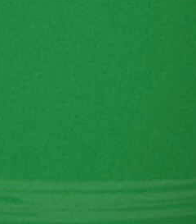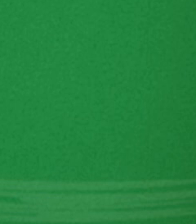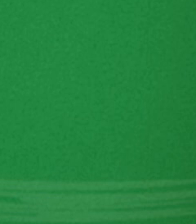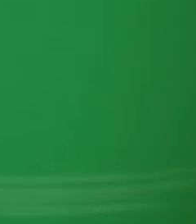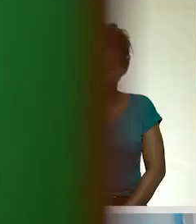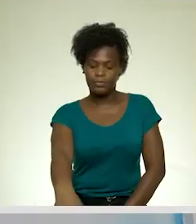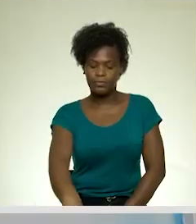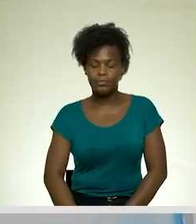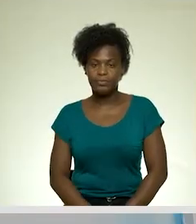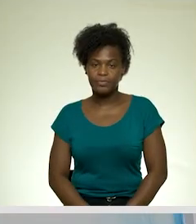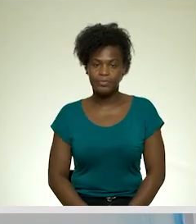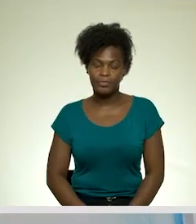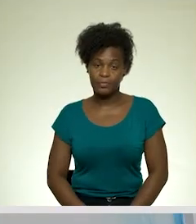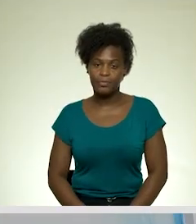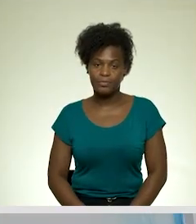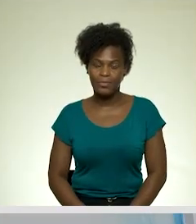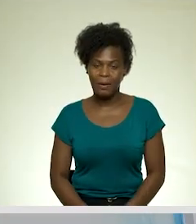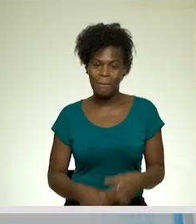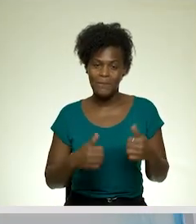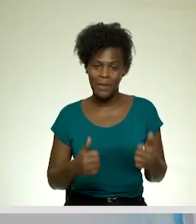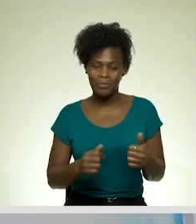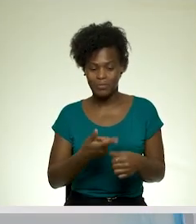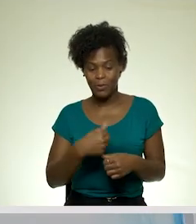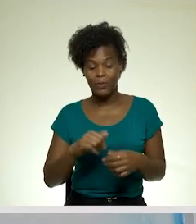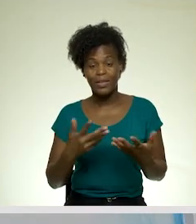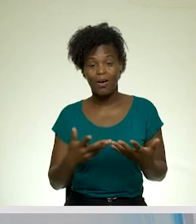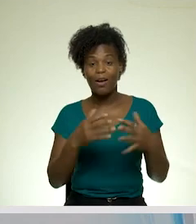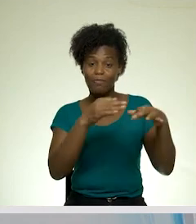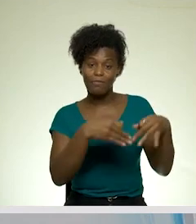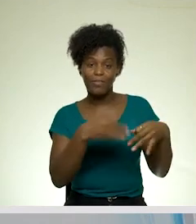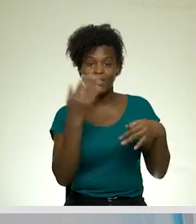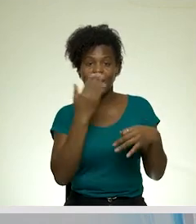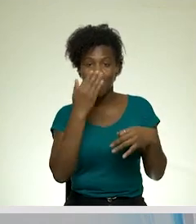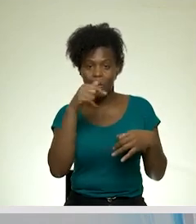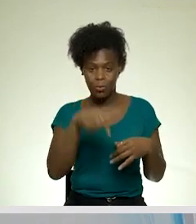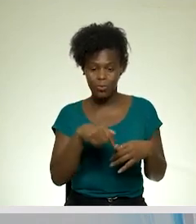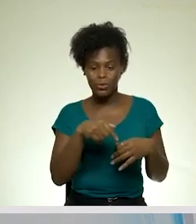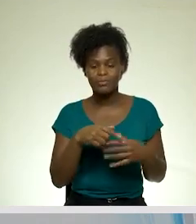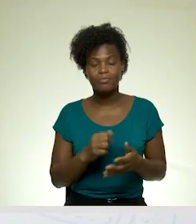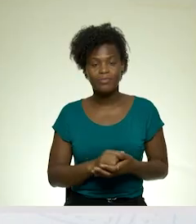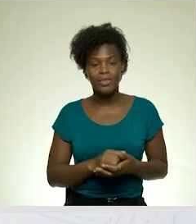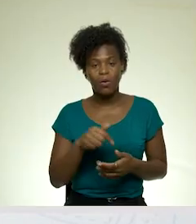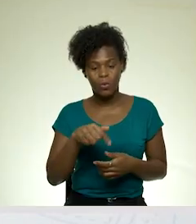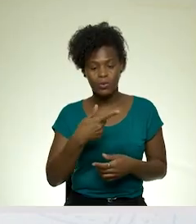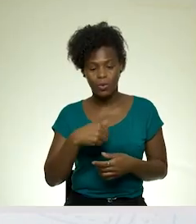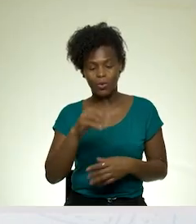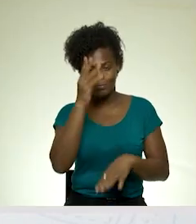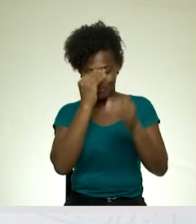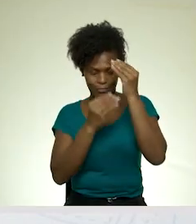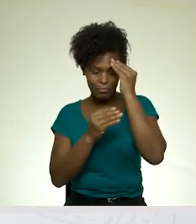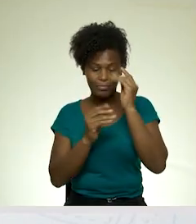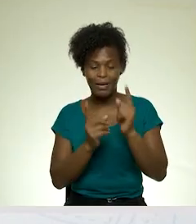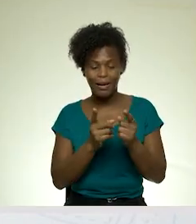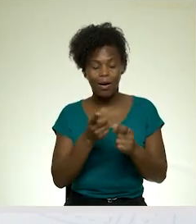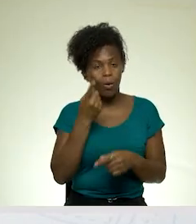Très bien, nous arrivons à la fin de notre séance Et aujourd'hui, nous avons appris